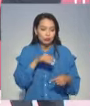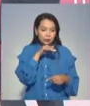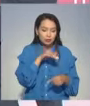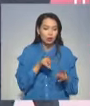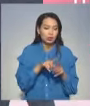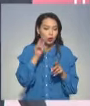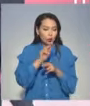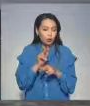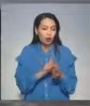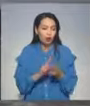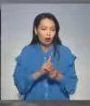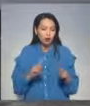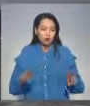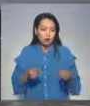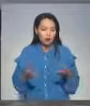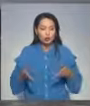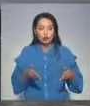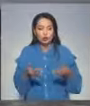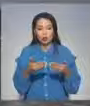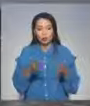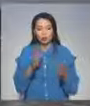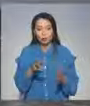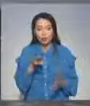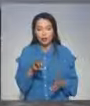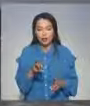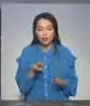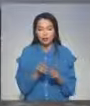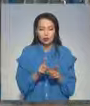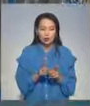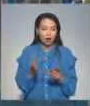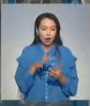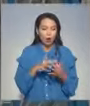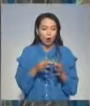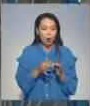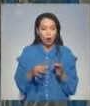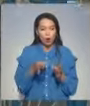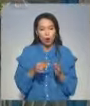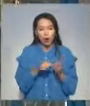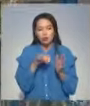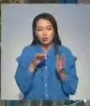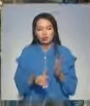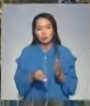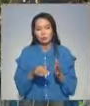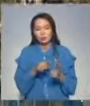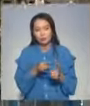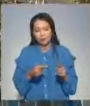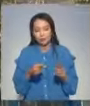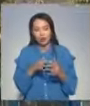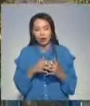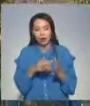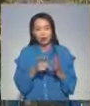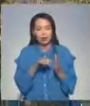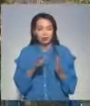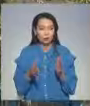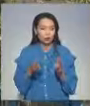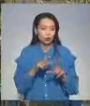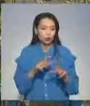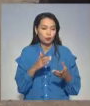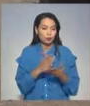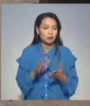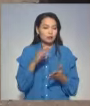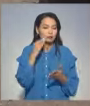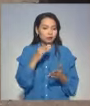жандандыруға жол ашады. Елде 2000-нан аса ауылдық округ пен 6500 ауыл, 6000-ға жуық мектеп бар. Олардың сапасын